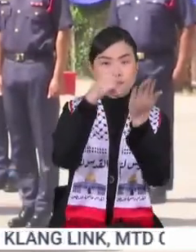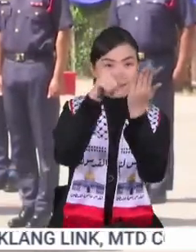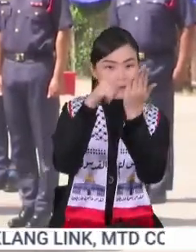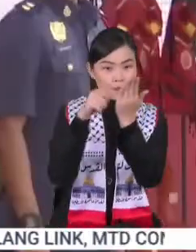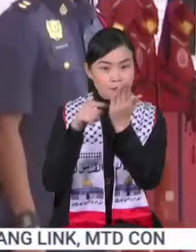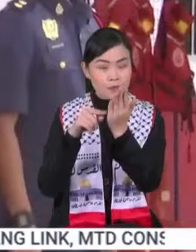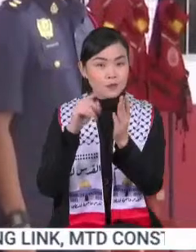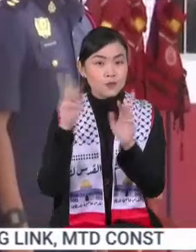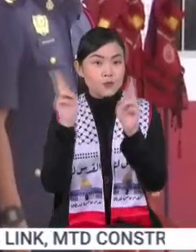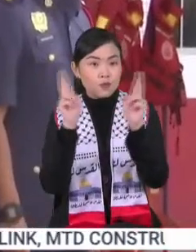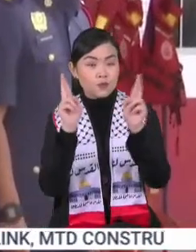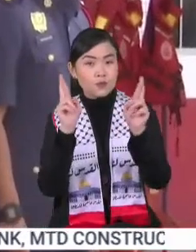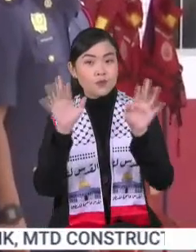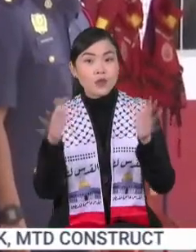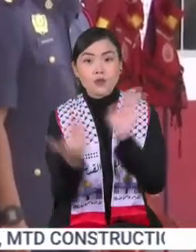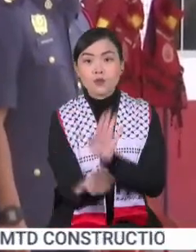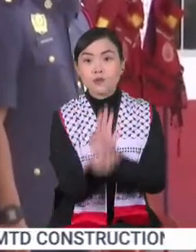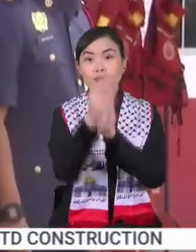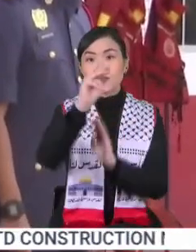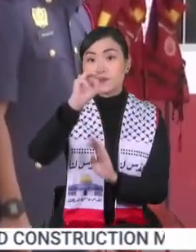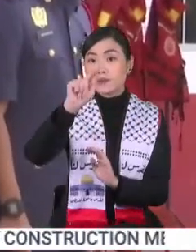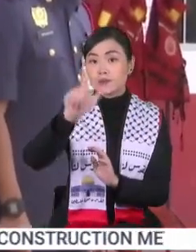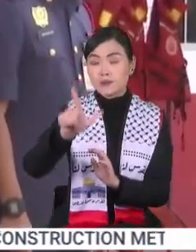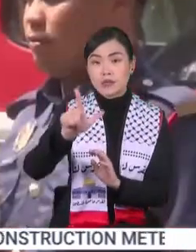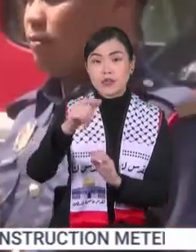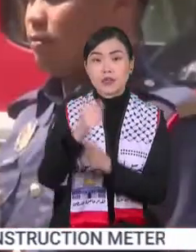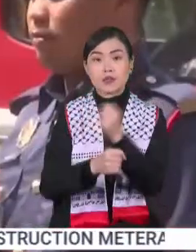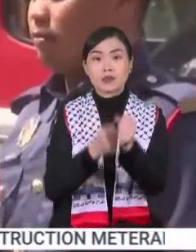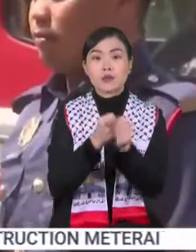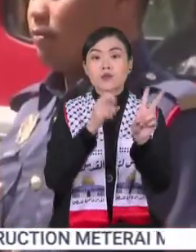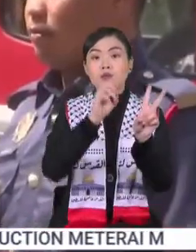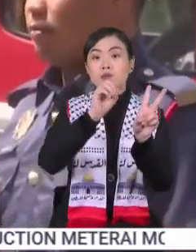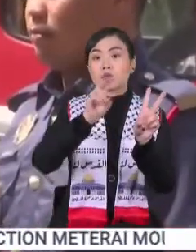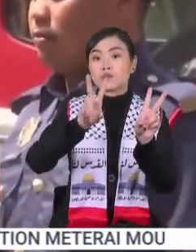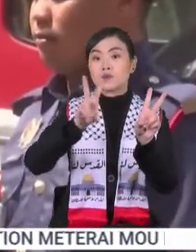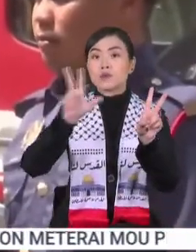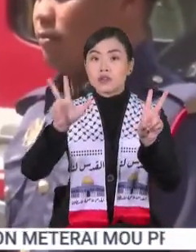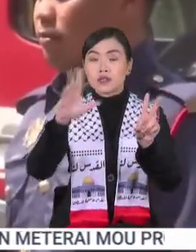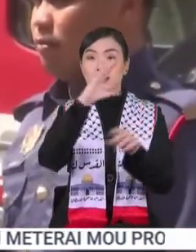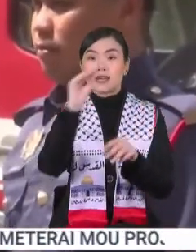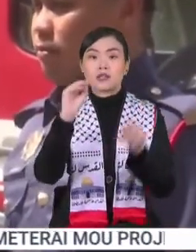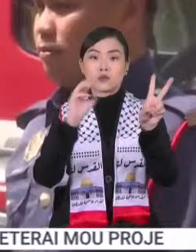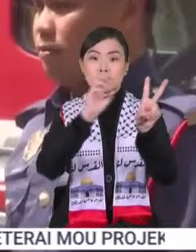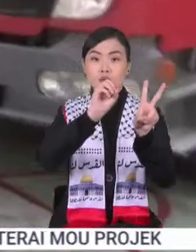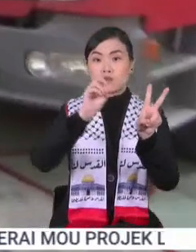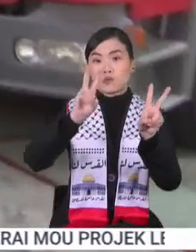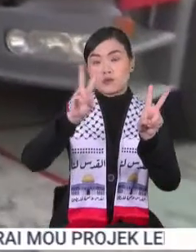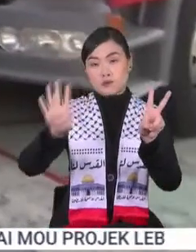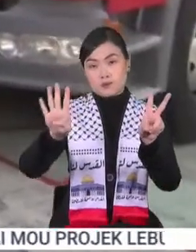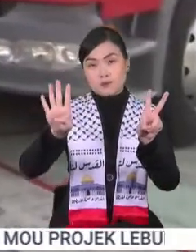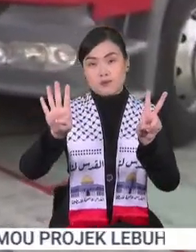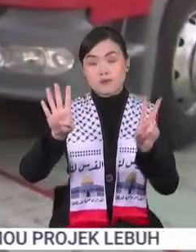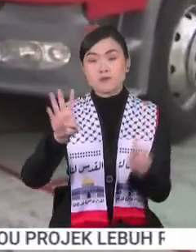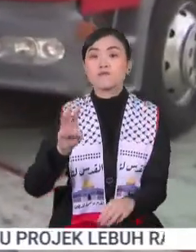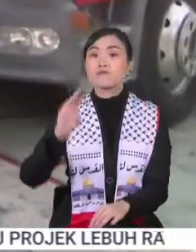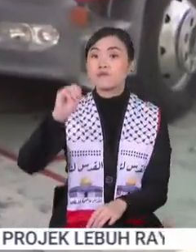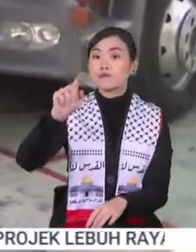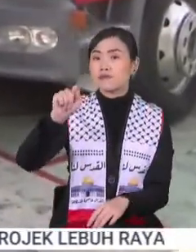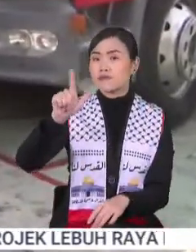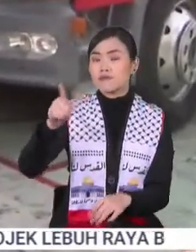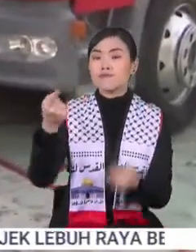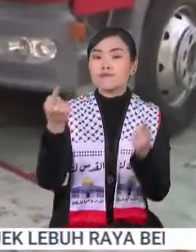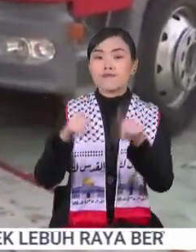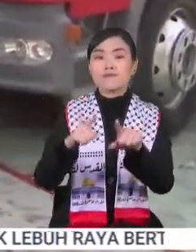kesiapsiagaan menghadapi monsun timur laut 2023 dan 2024 tambahnya monsun timur laut berlaku pada